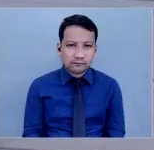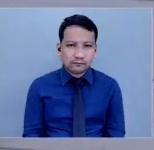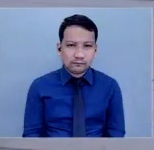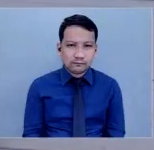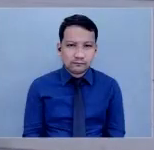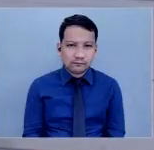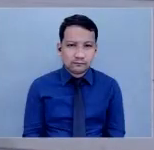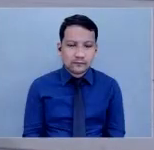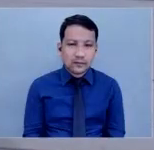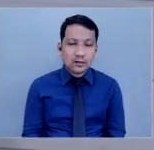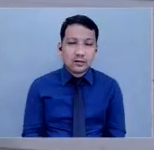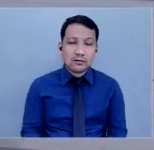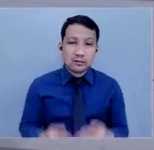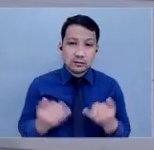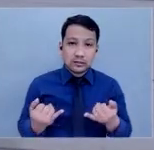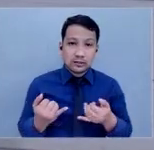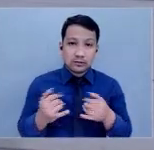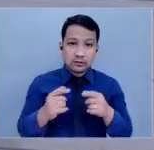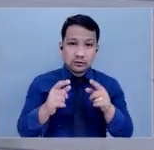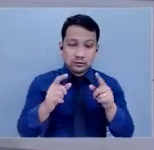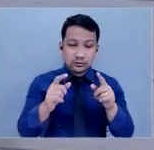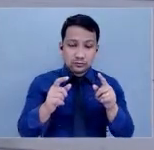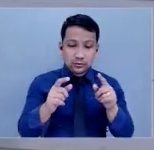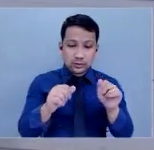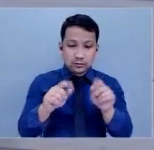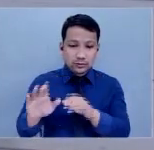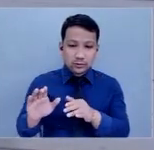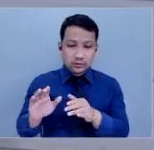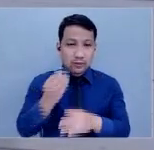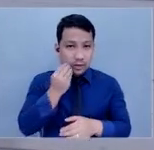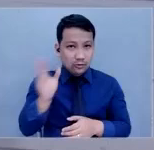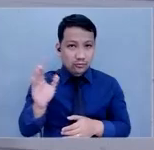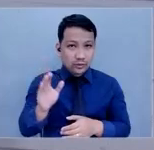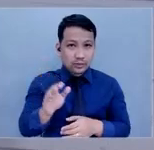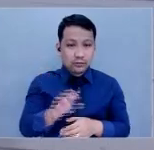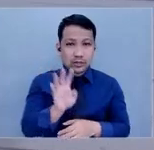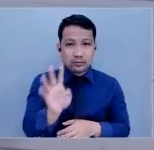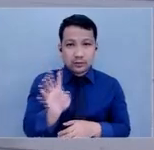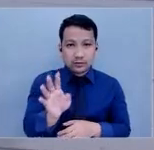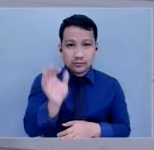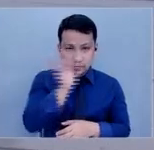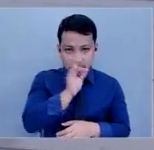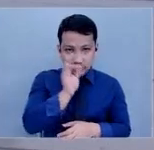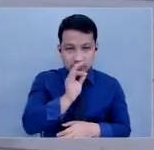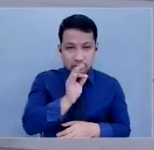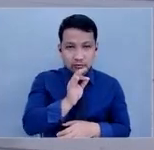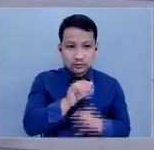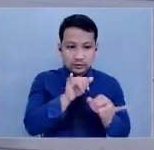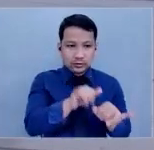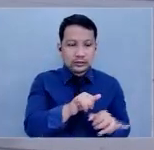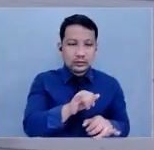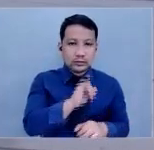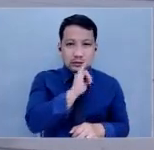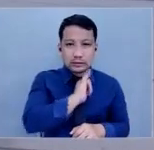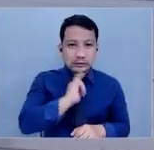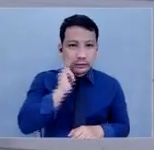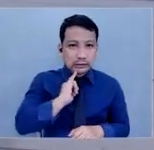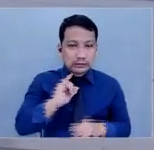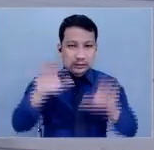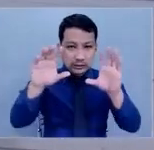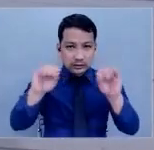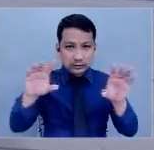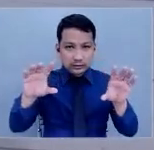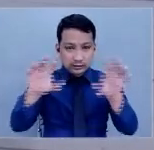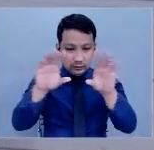Makakauwi na ngayong weekend ang higit 40 Pilipinong stranded sa Israel at Lebanon. Naghihintay naman ang higit 100 Pinoy na makatawid